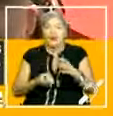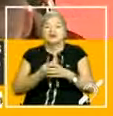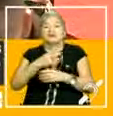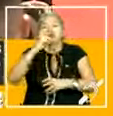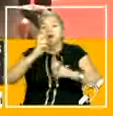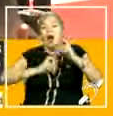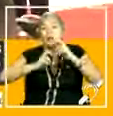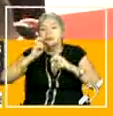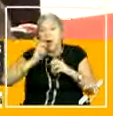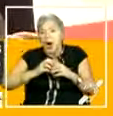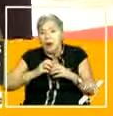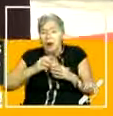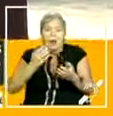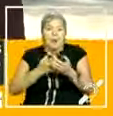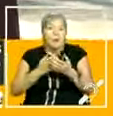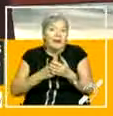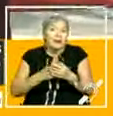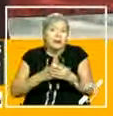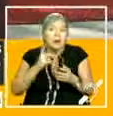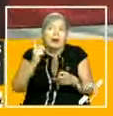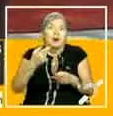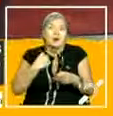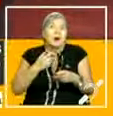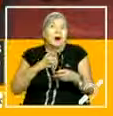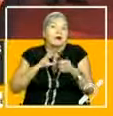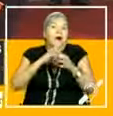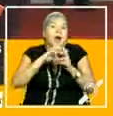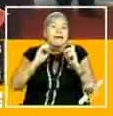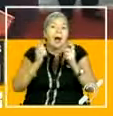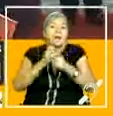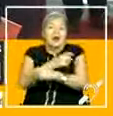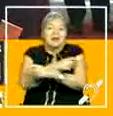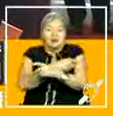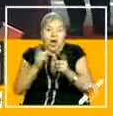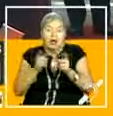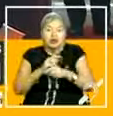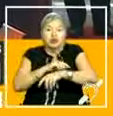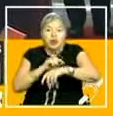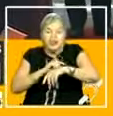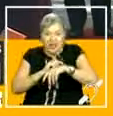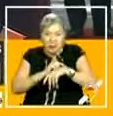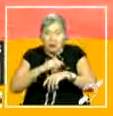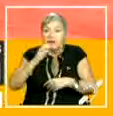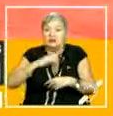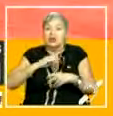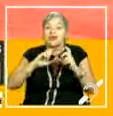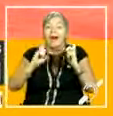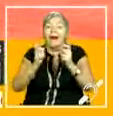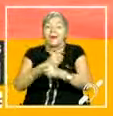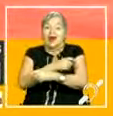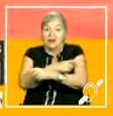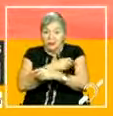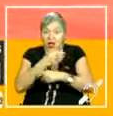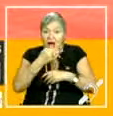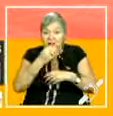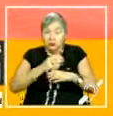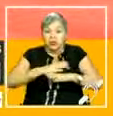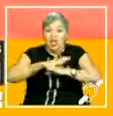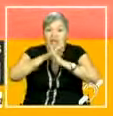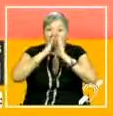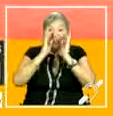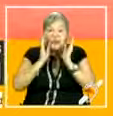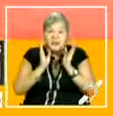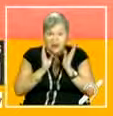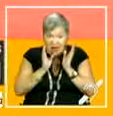scandal. Asta pentru că, spun reprezentanții Camerei Deputaților, chiar în urmă cu puțin timp, președintele Camerei Deputaților spune că dimineață stafful